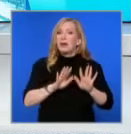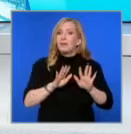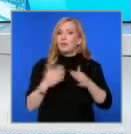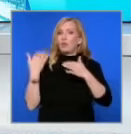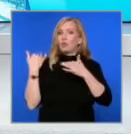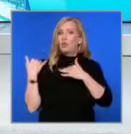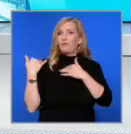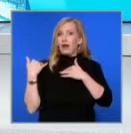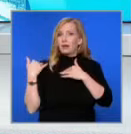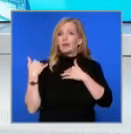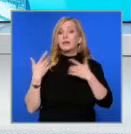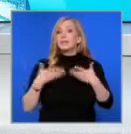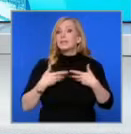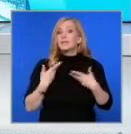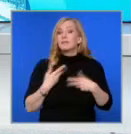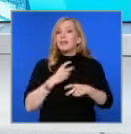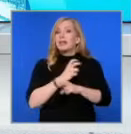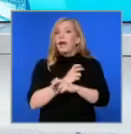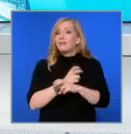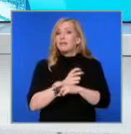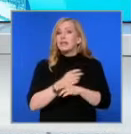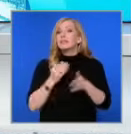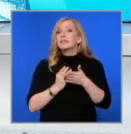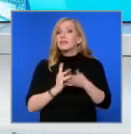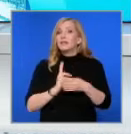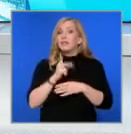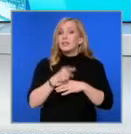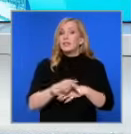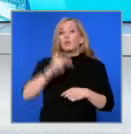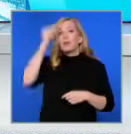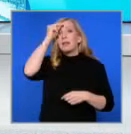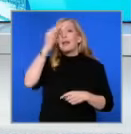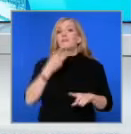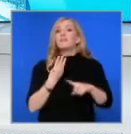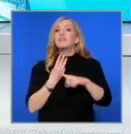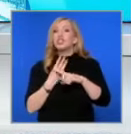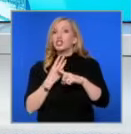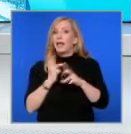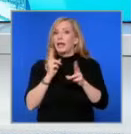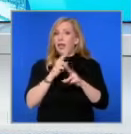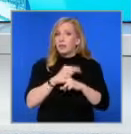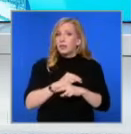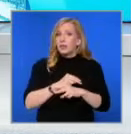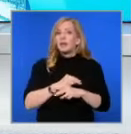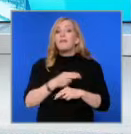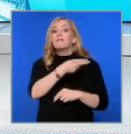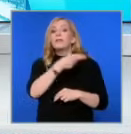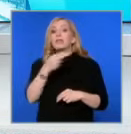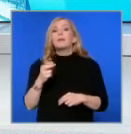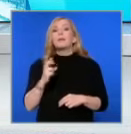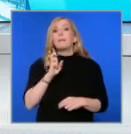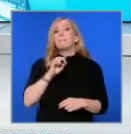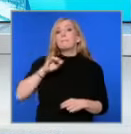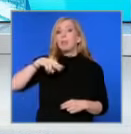момента са изискванията на Австрия заради влизането на България в Шенген. Междувременно компанията Била излезе с позиция, че